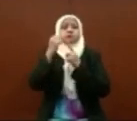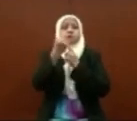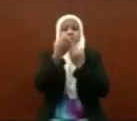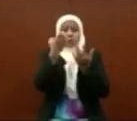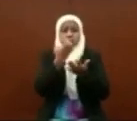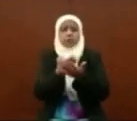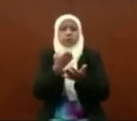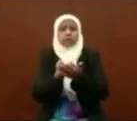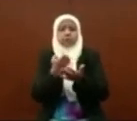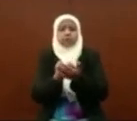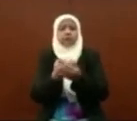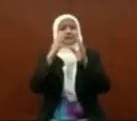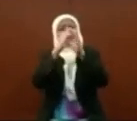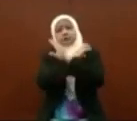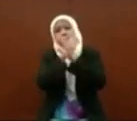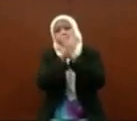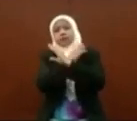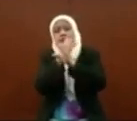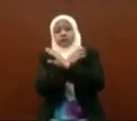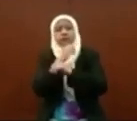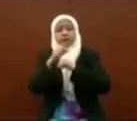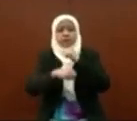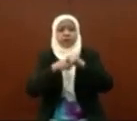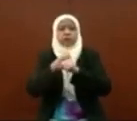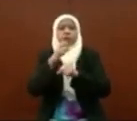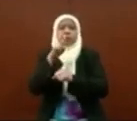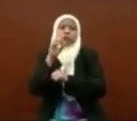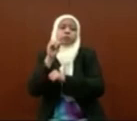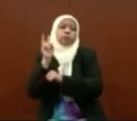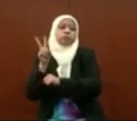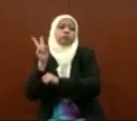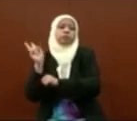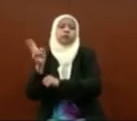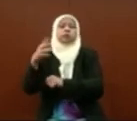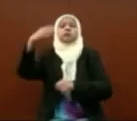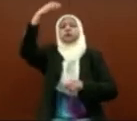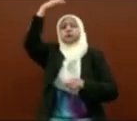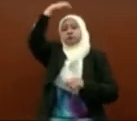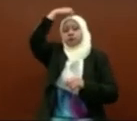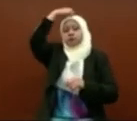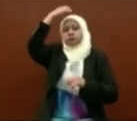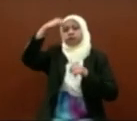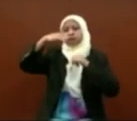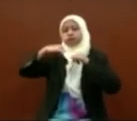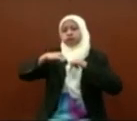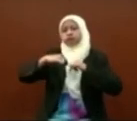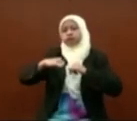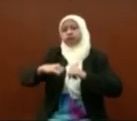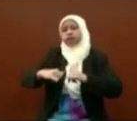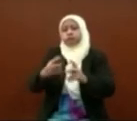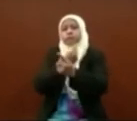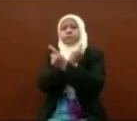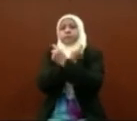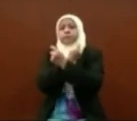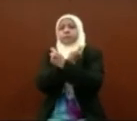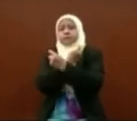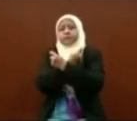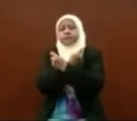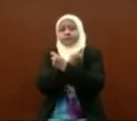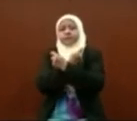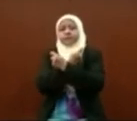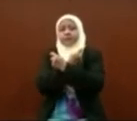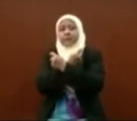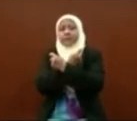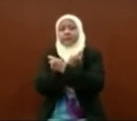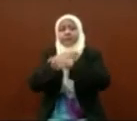ekonomi yang serba mencabar menjelang Tahun 2022 Negeri Selangor masih detail sebagai sebuah negeri